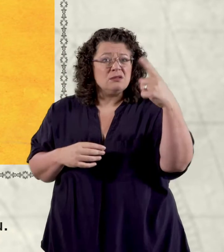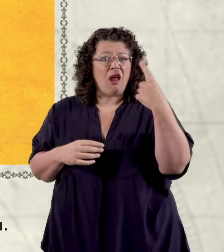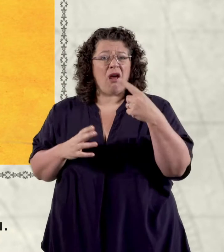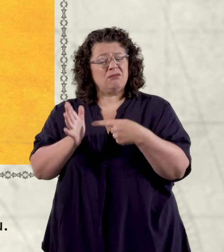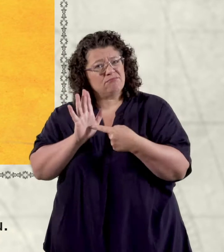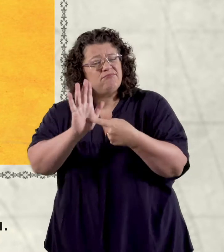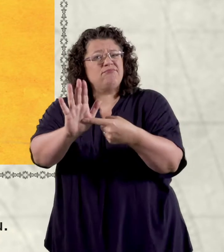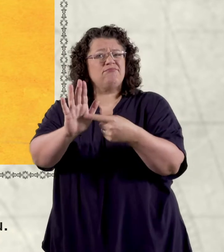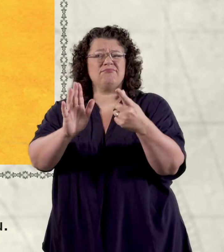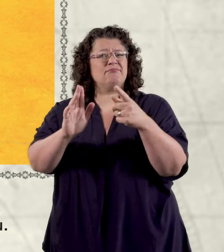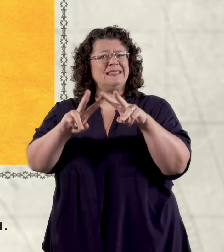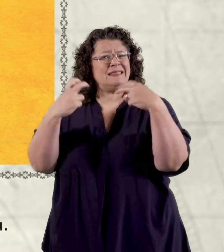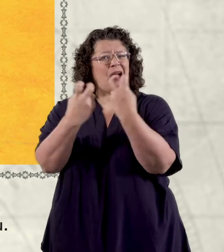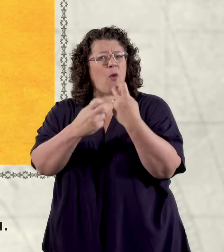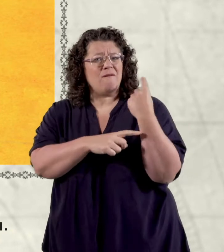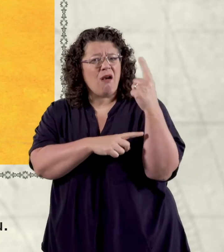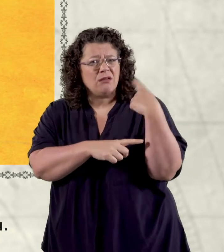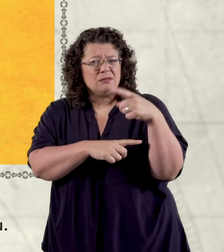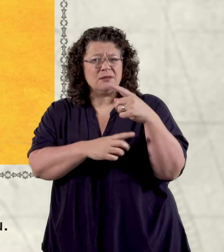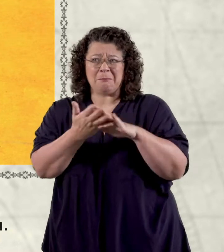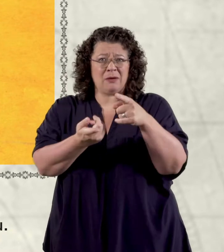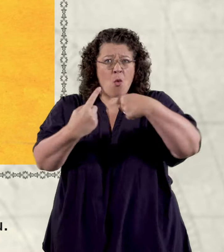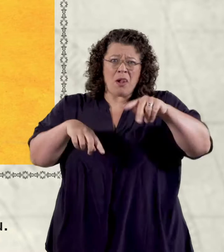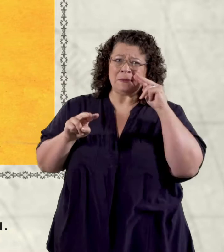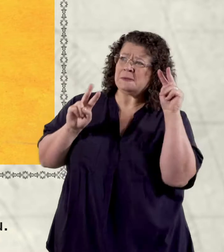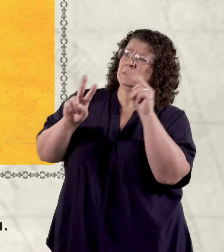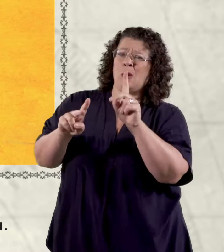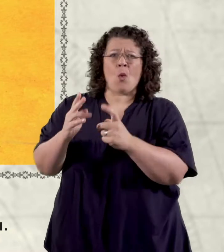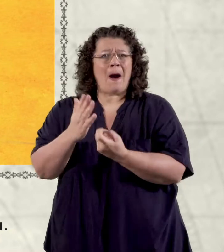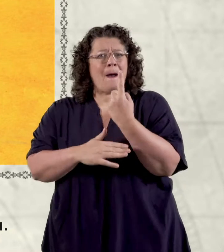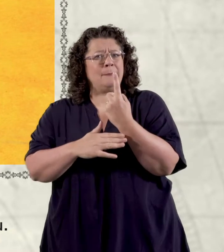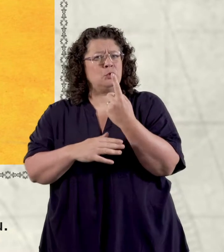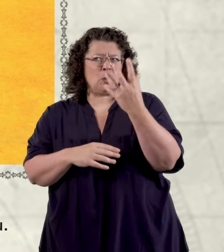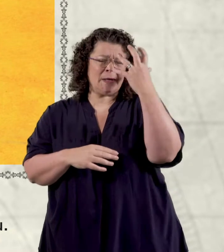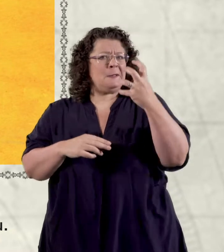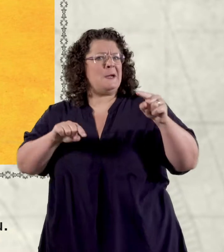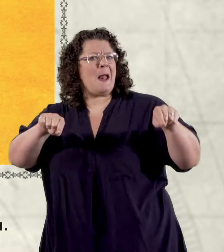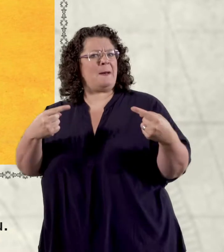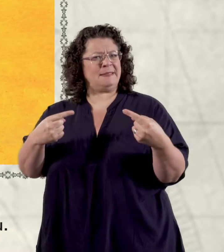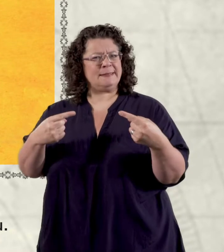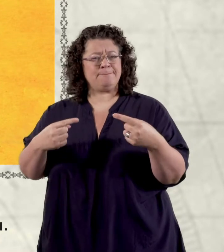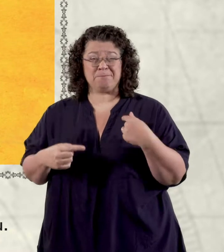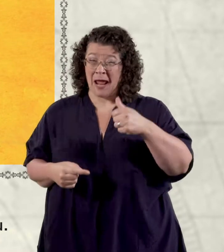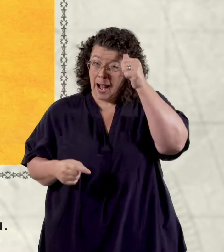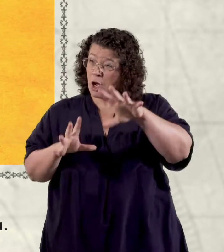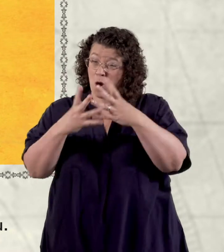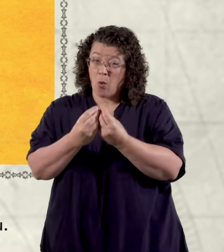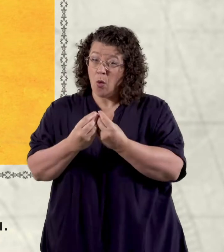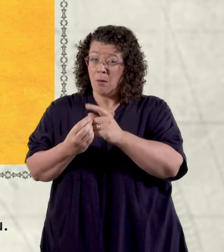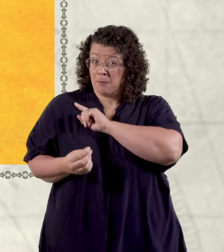Rydw i'n gwybod hyn, gan mai fi yw Llywelyn ap Gruffydd, tywysog Cymru.